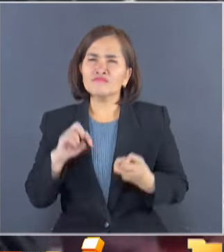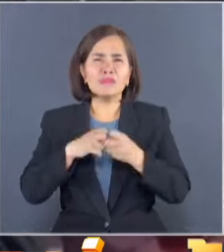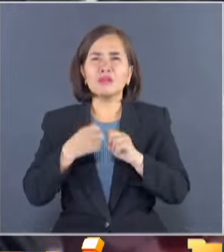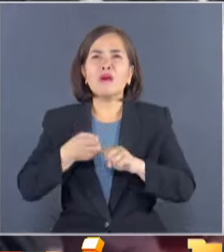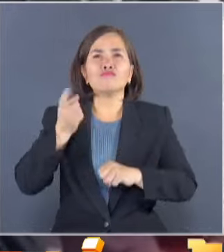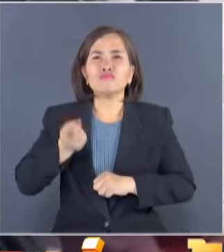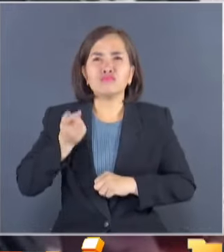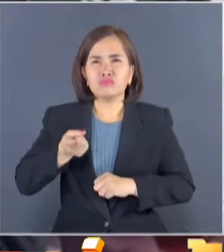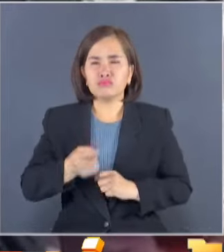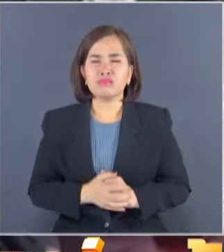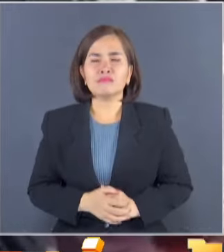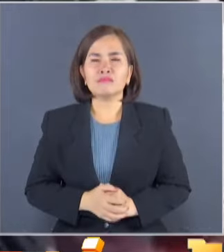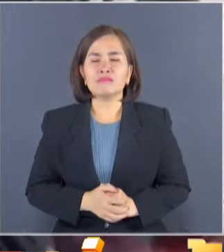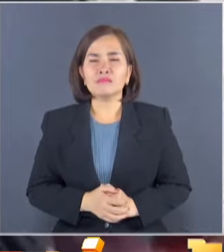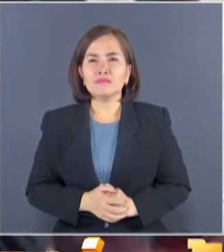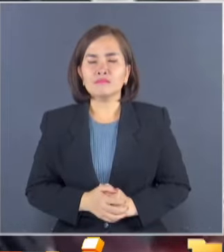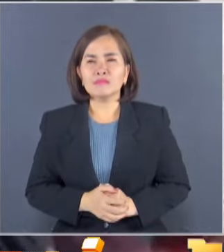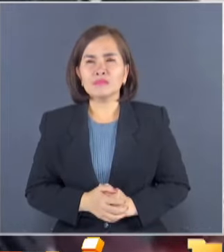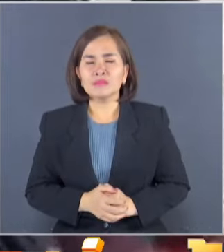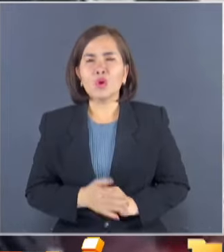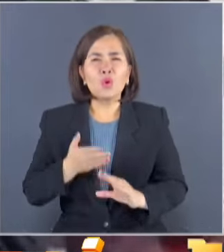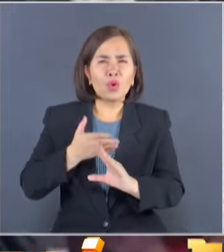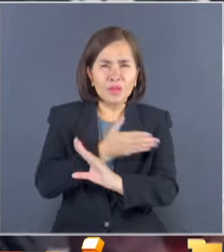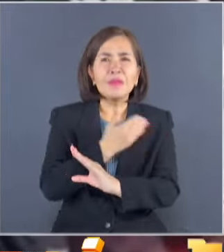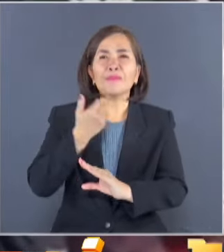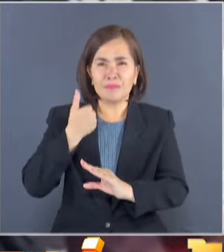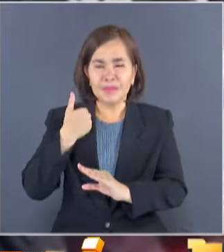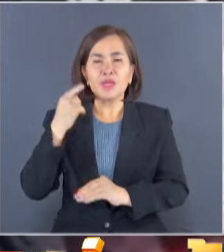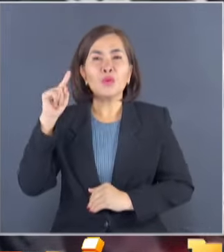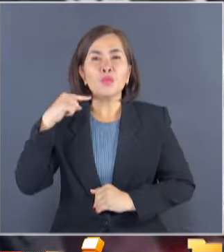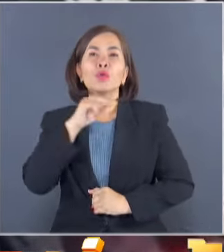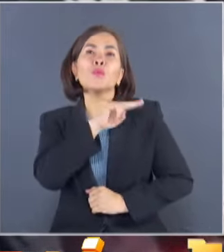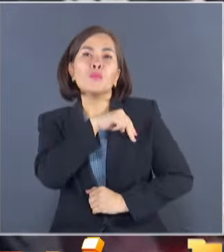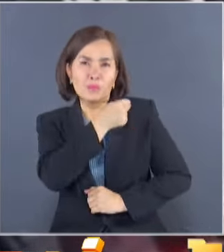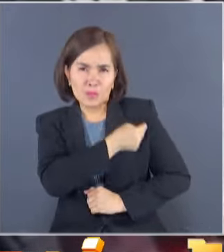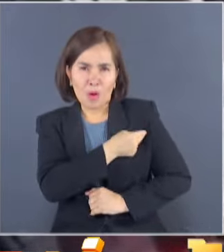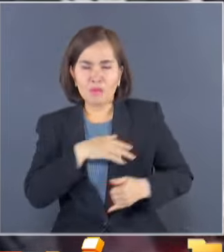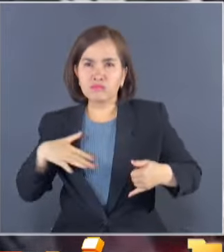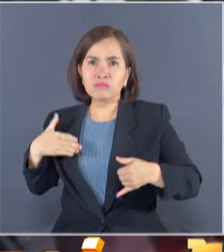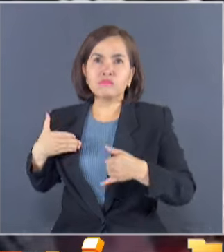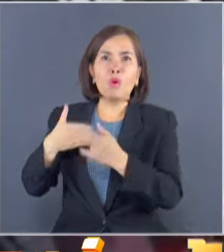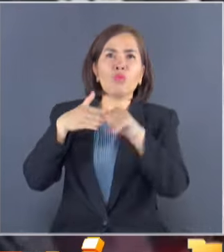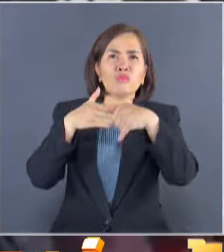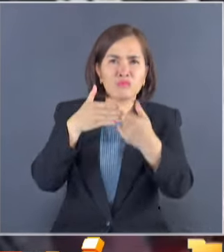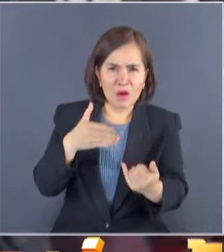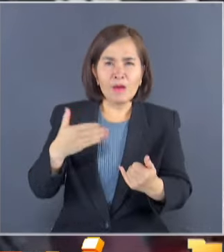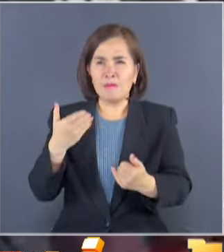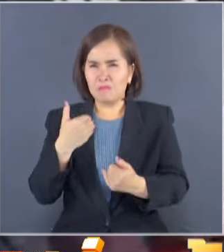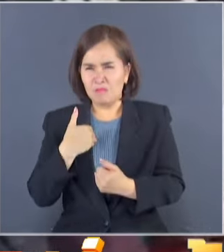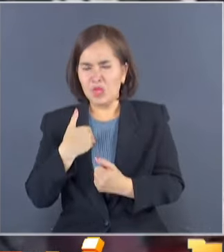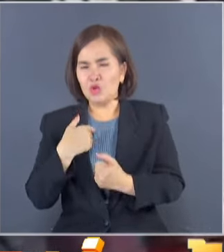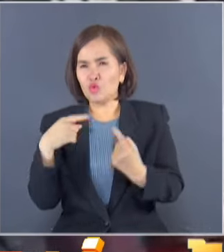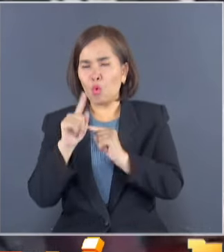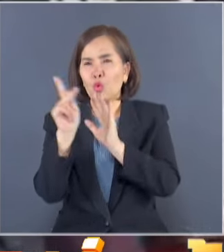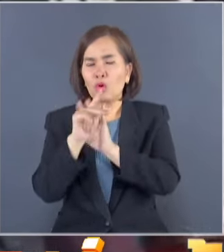อีกแล้วต ้ องพ ู ดคำว่าอีกแล้วฮะคุณผู้ชม ค่ะช่วงหนึ่งก่อนหน้านี้เกิดเคสของคุณหมอกระต่ายเนี่ยนะคะเราก็รณรงค์กันอย่างจริงจังเลยนะ ครับ สุดท้าย